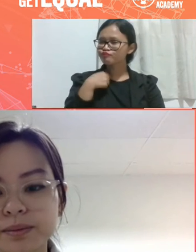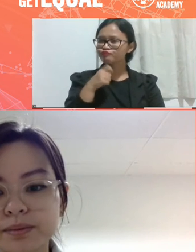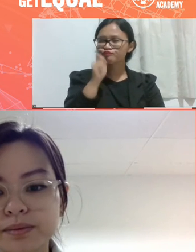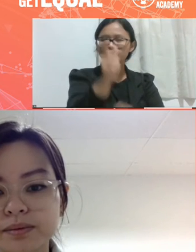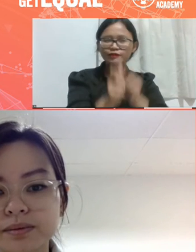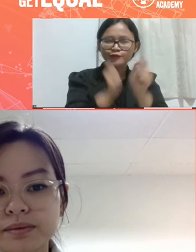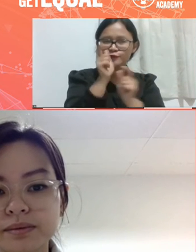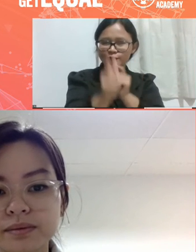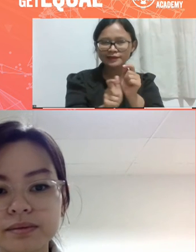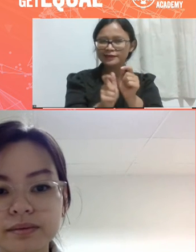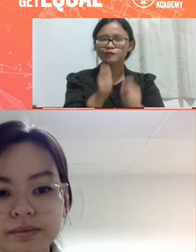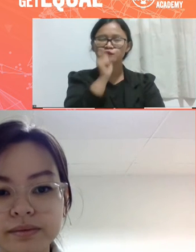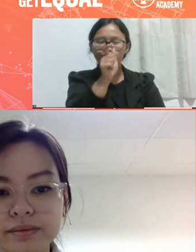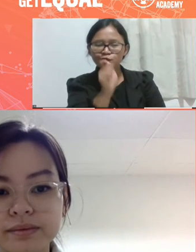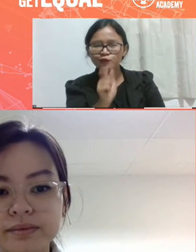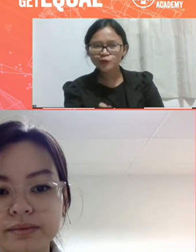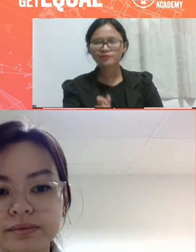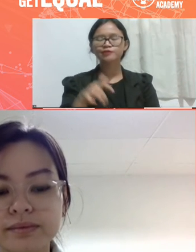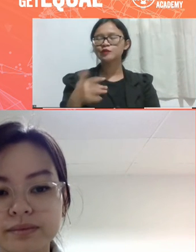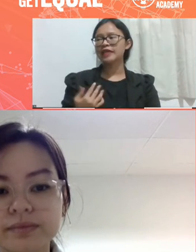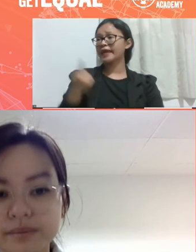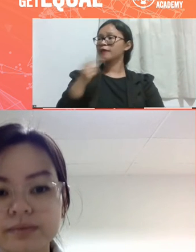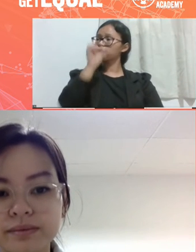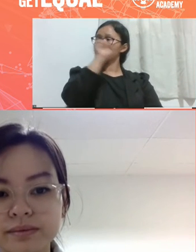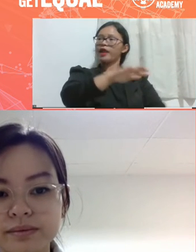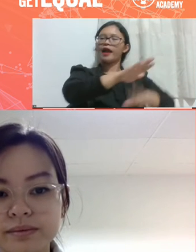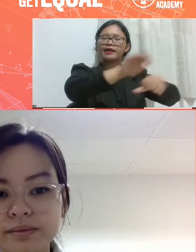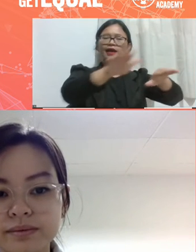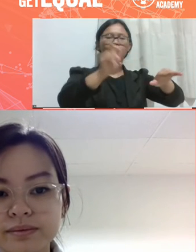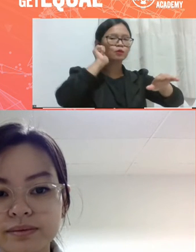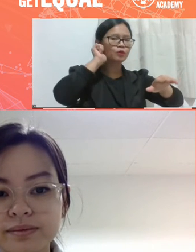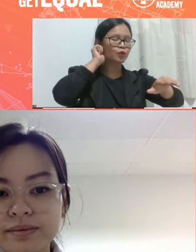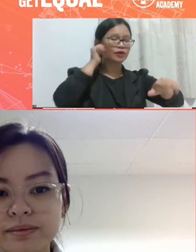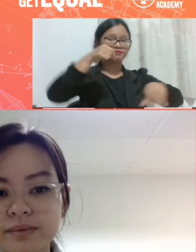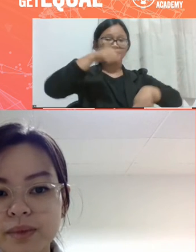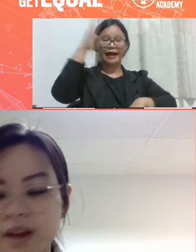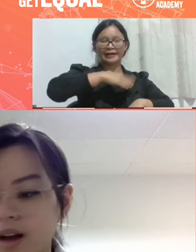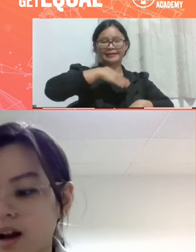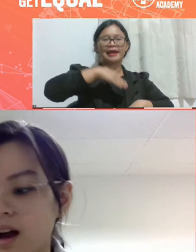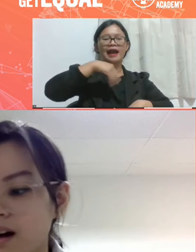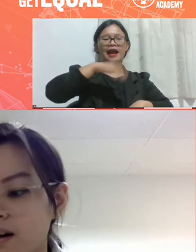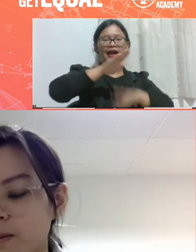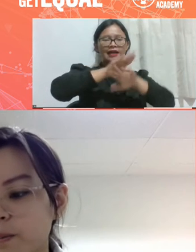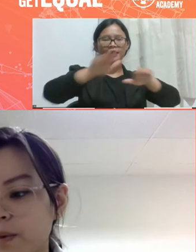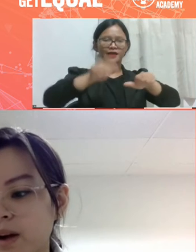Kak Tika sampaikan terutama ke teman-teman anak perempuan dalam rangka Hari Anak Perempuan Internasional, Kak Tika?